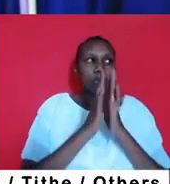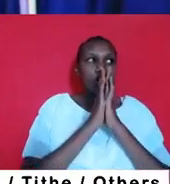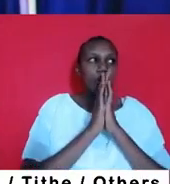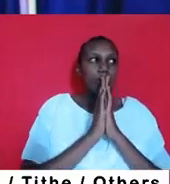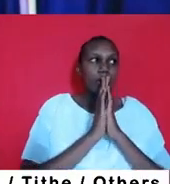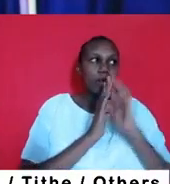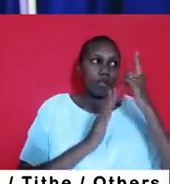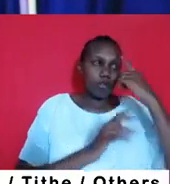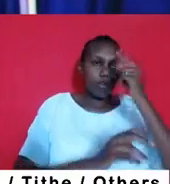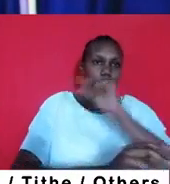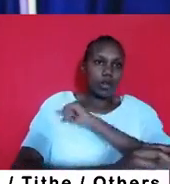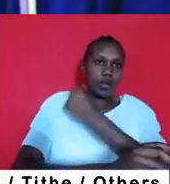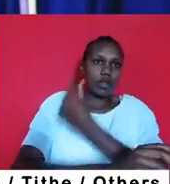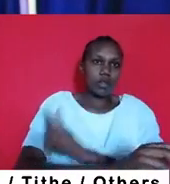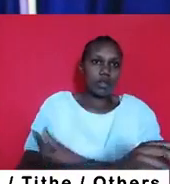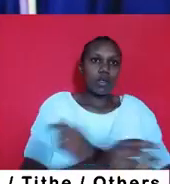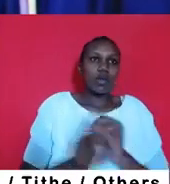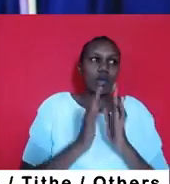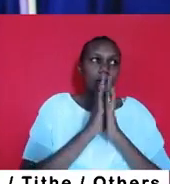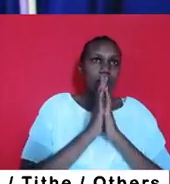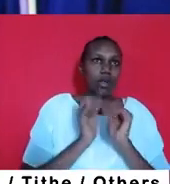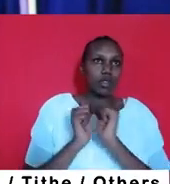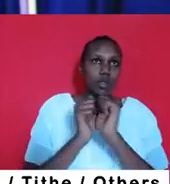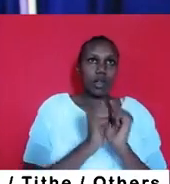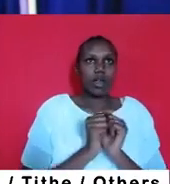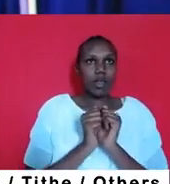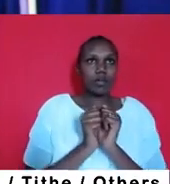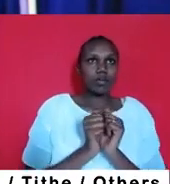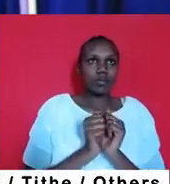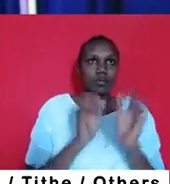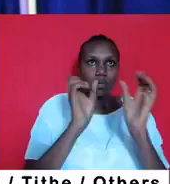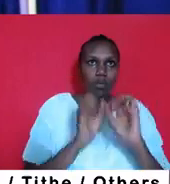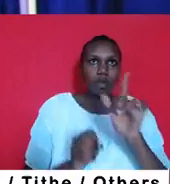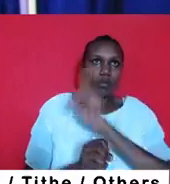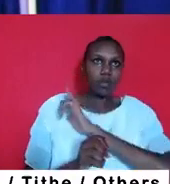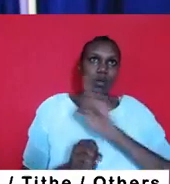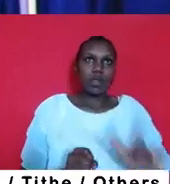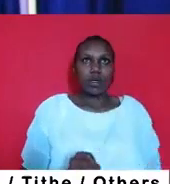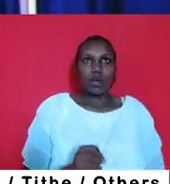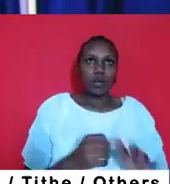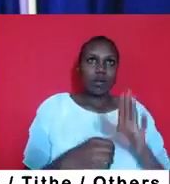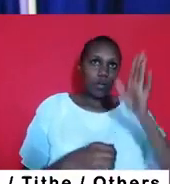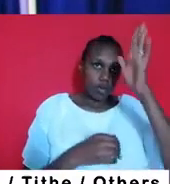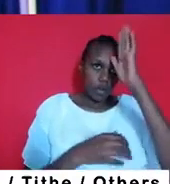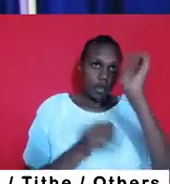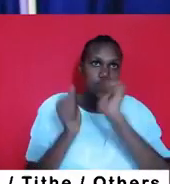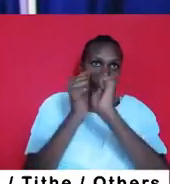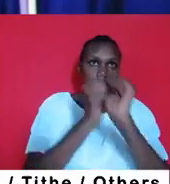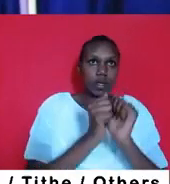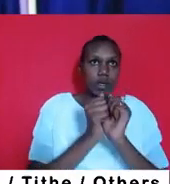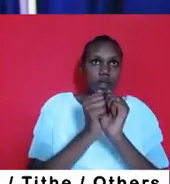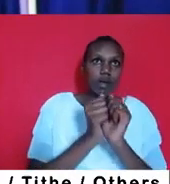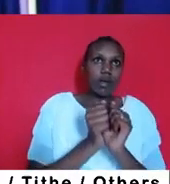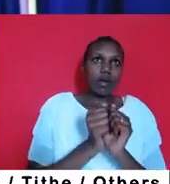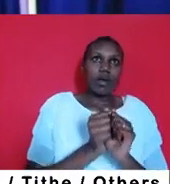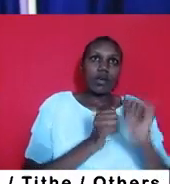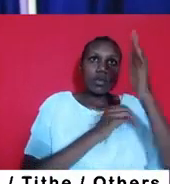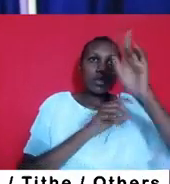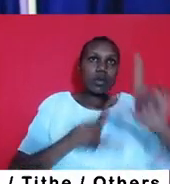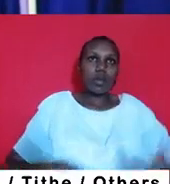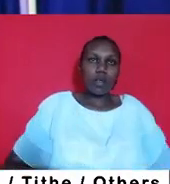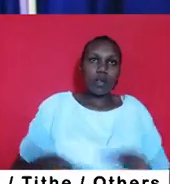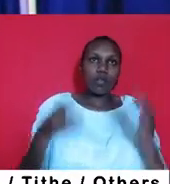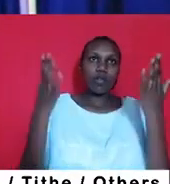kuomba neema, tutapewa tuombe kwa pamoja. Ee Bwana Baba yetu wa binguni, Mungu mwenye